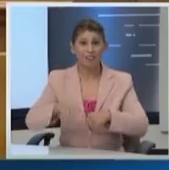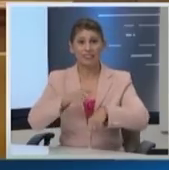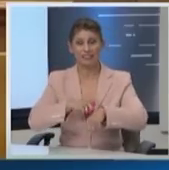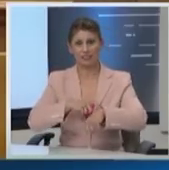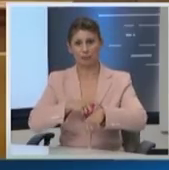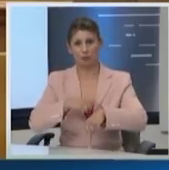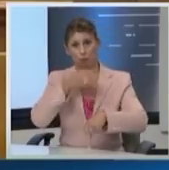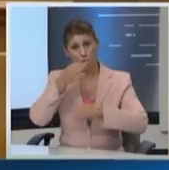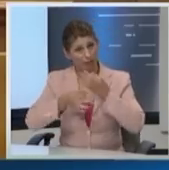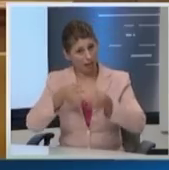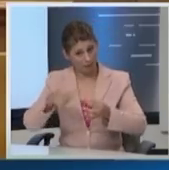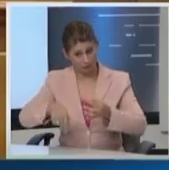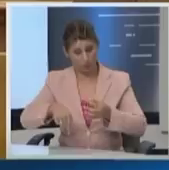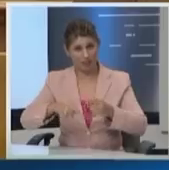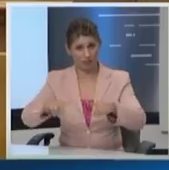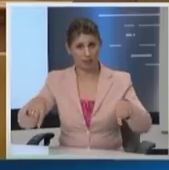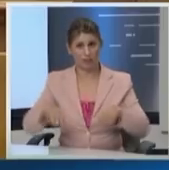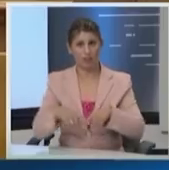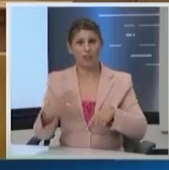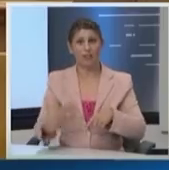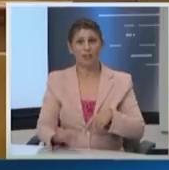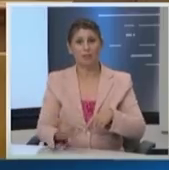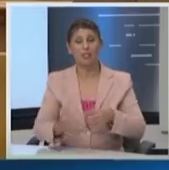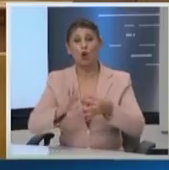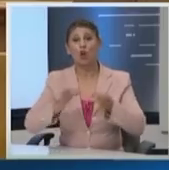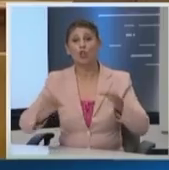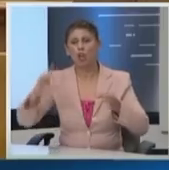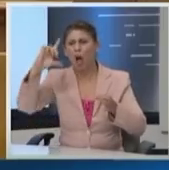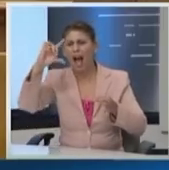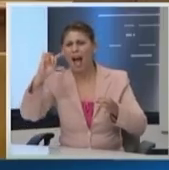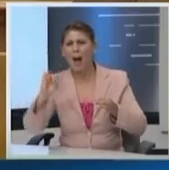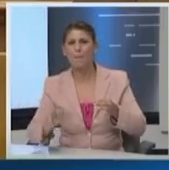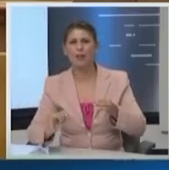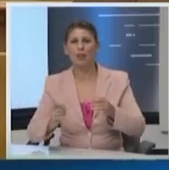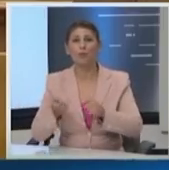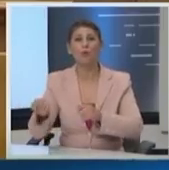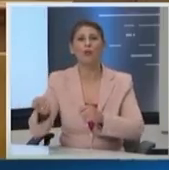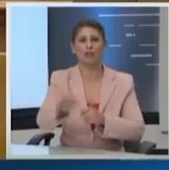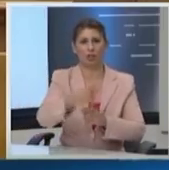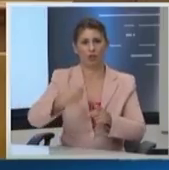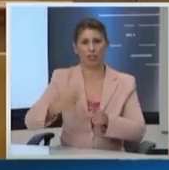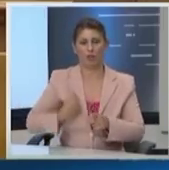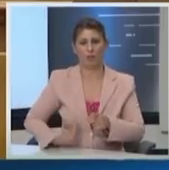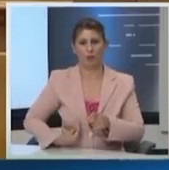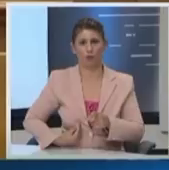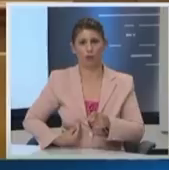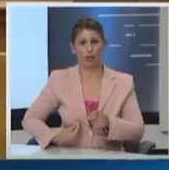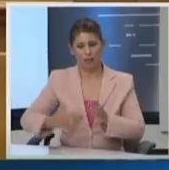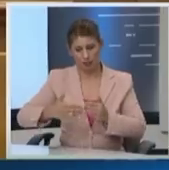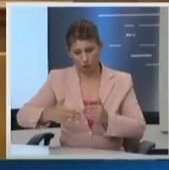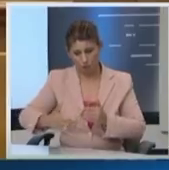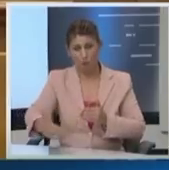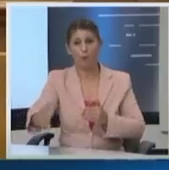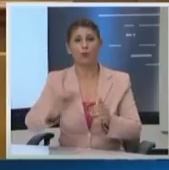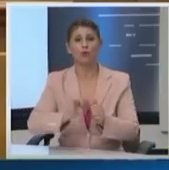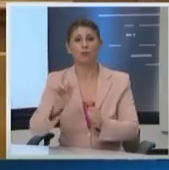στιγμή που μιλάμε βρισκόμαστε σε ιστορικό χαμηλό ληξιπρόθεσμο του ελληνικού δημοσίου και μέσα στους